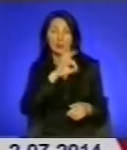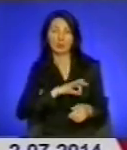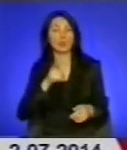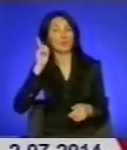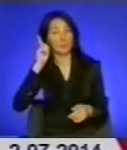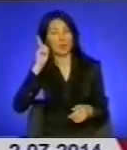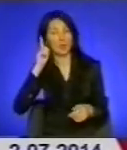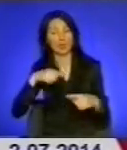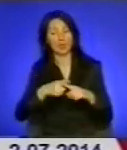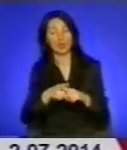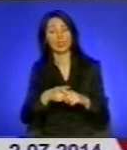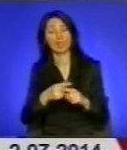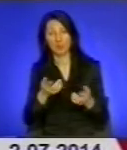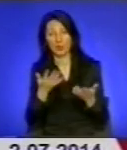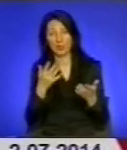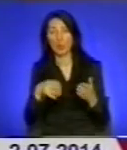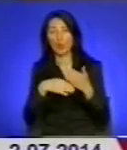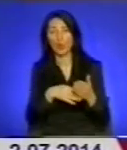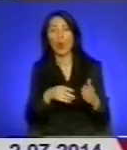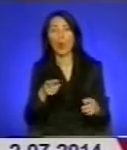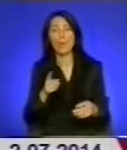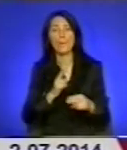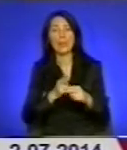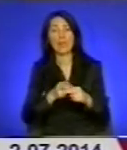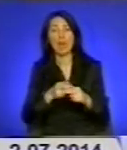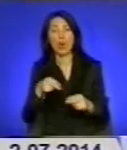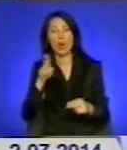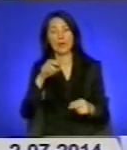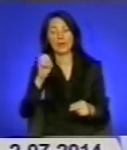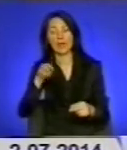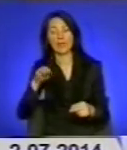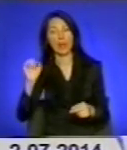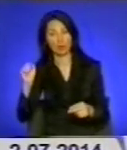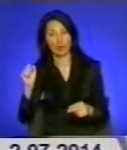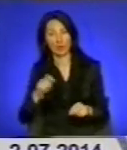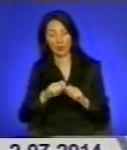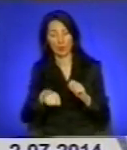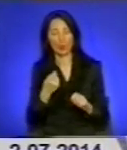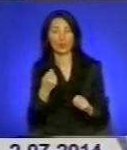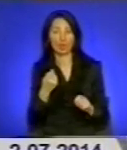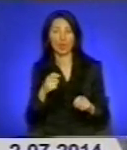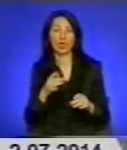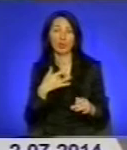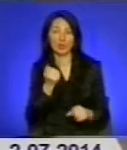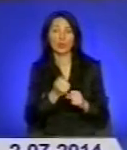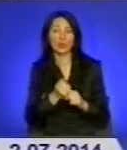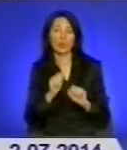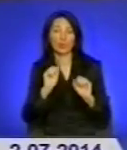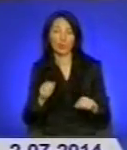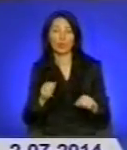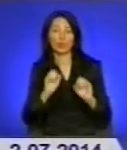засоби виявили за допомогою металодетекторів порушники дисципліни зможуть Пройти тестування уже наступного року